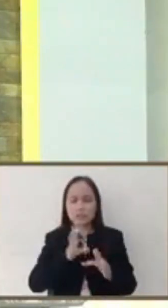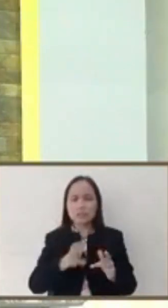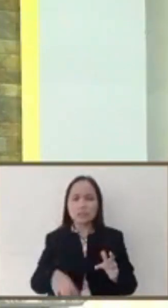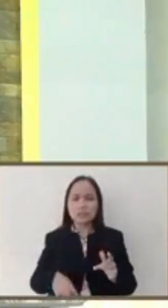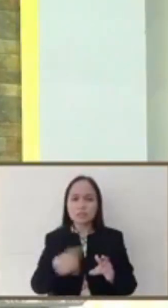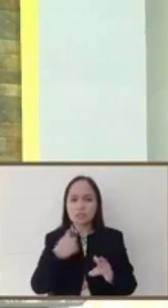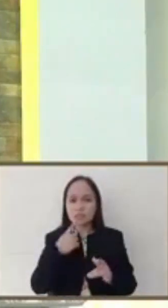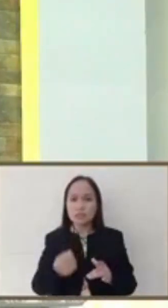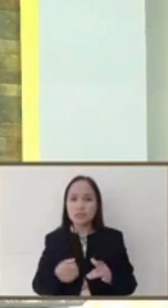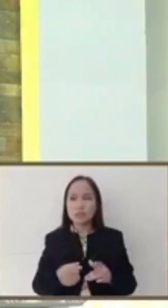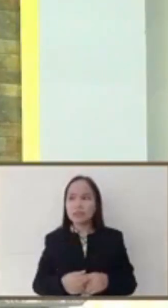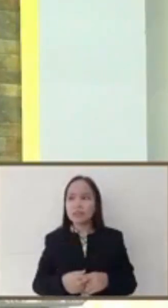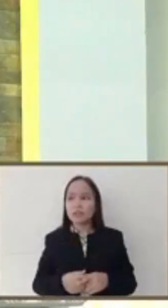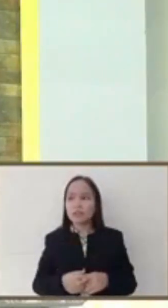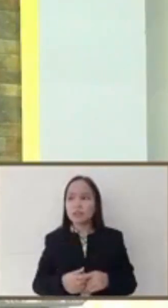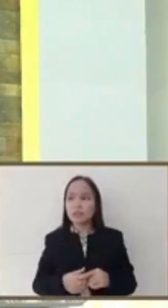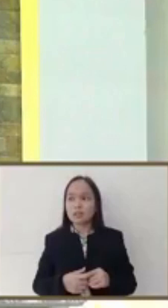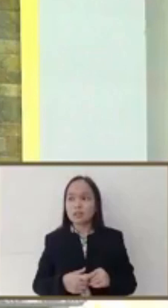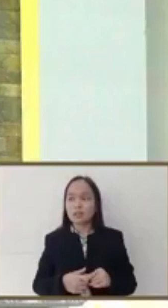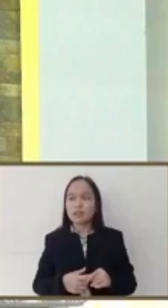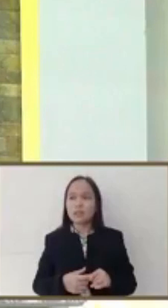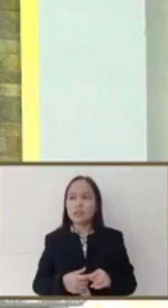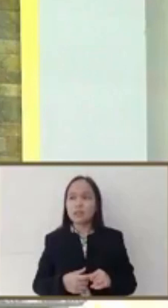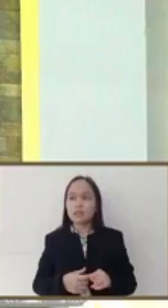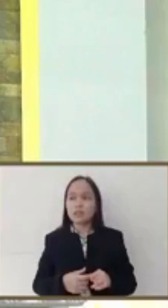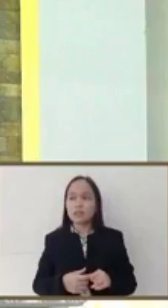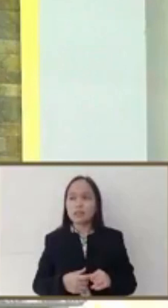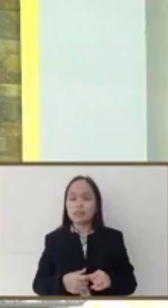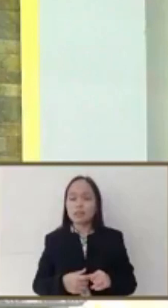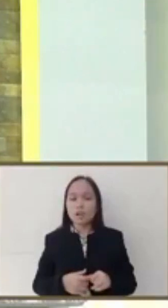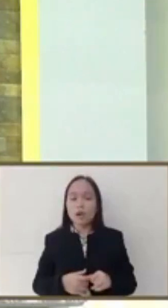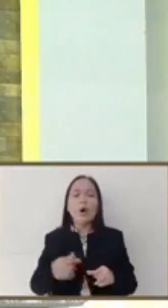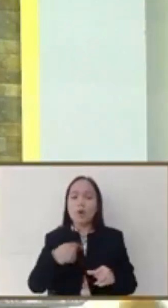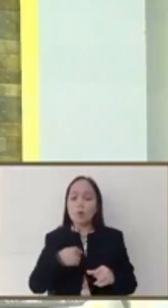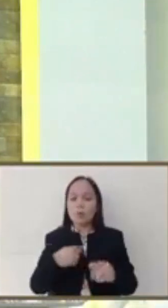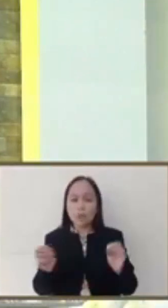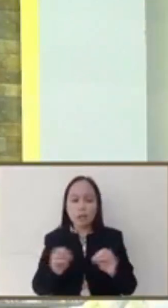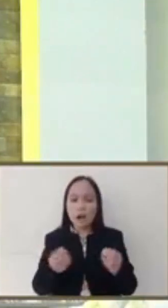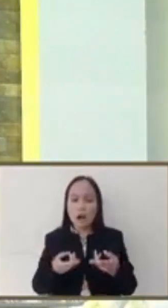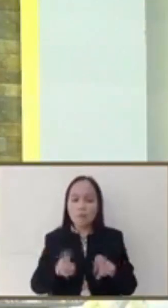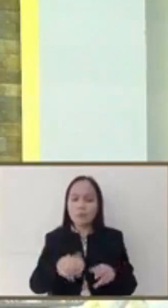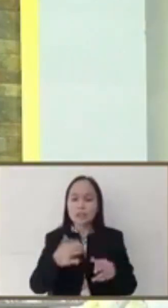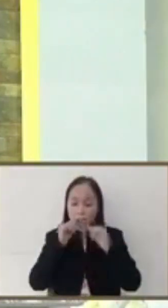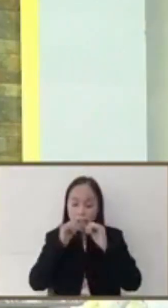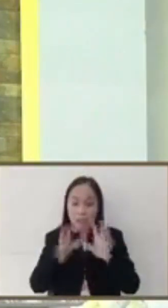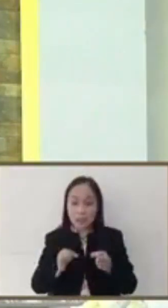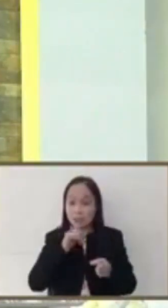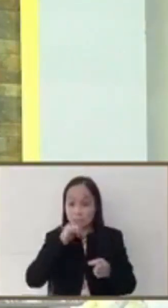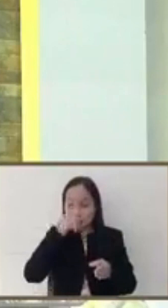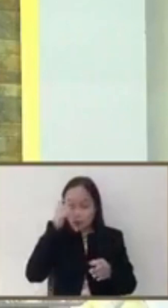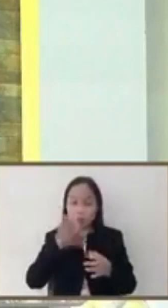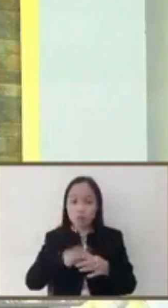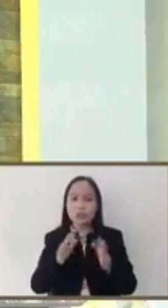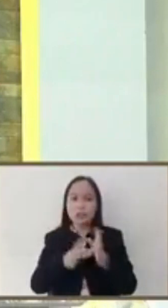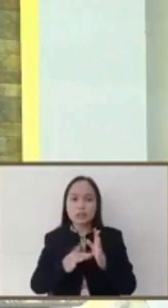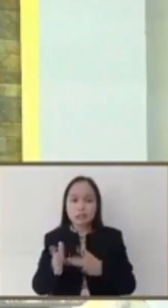Kanya ang credit, mga kapatid. Binibigay ko sa Kanya ang praise na hindi ako magkakaganito kundi rin dahil sa Kanya. Now, i-connect nyo lahat po